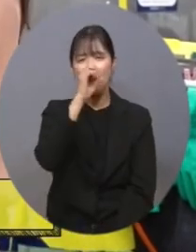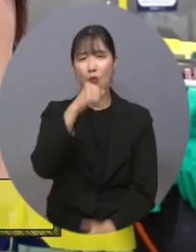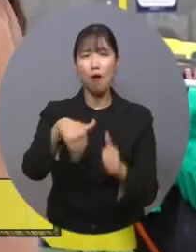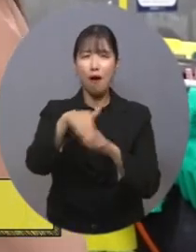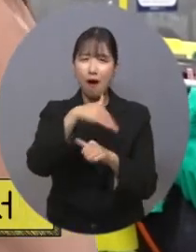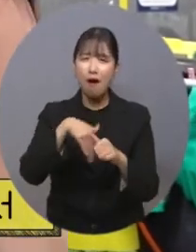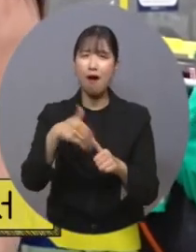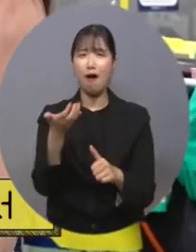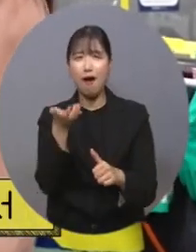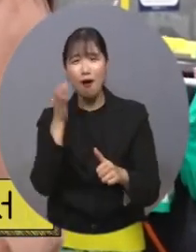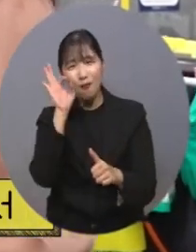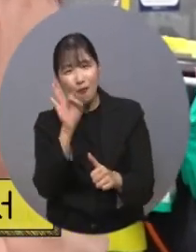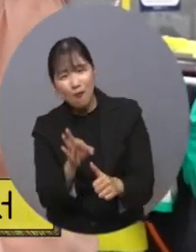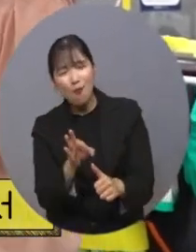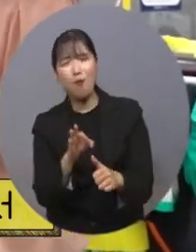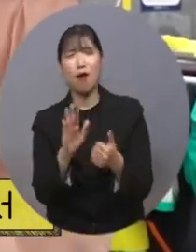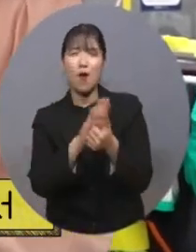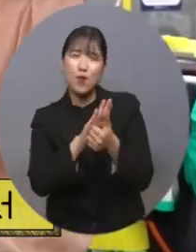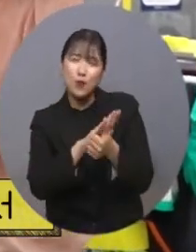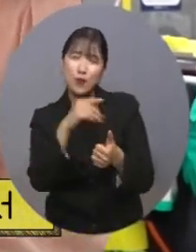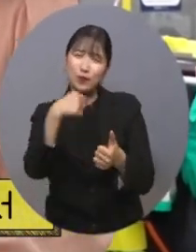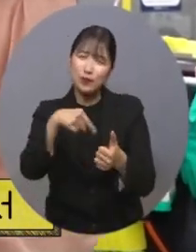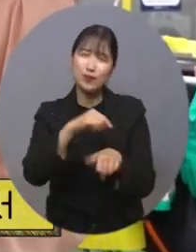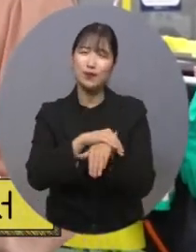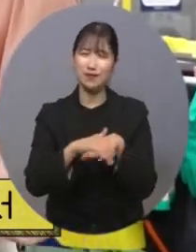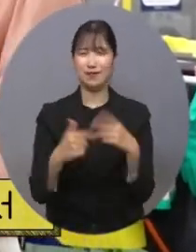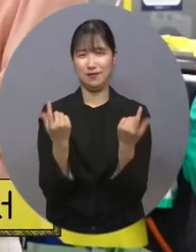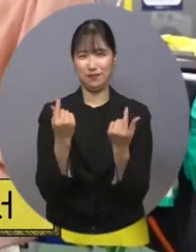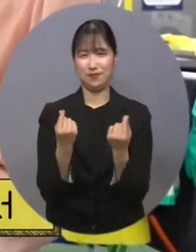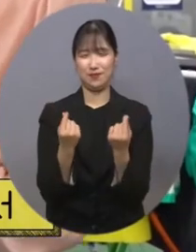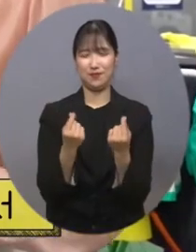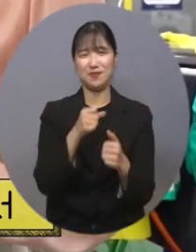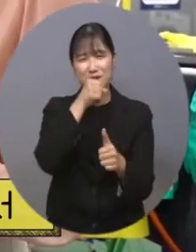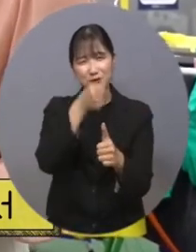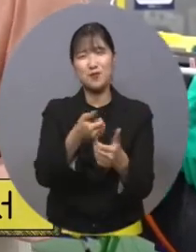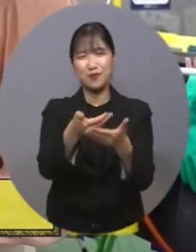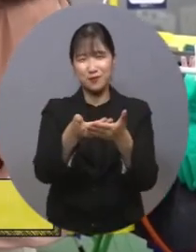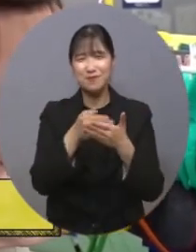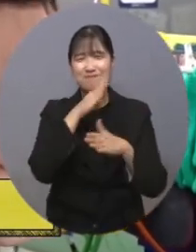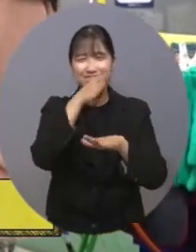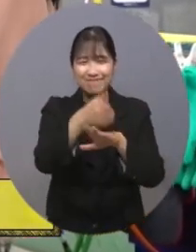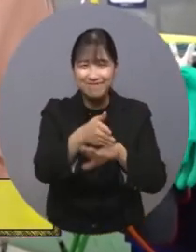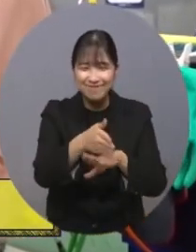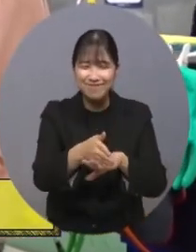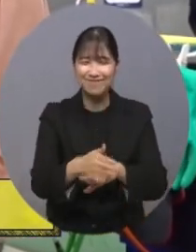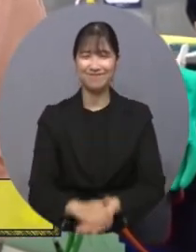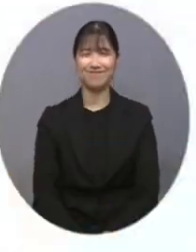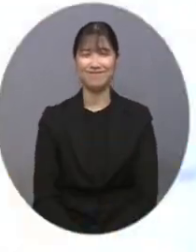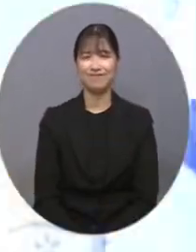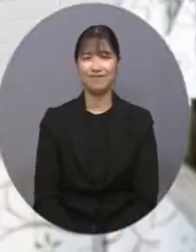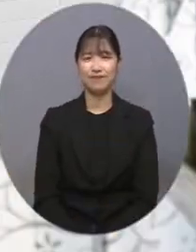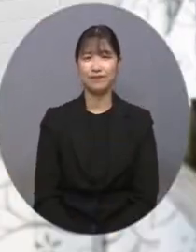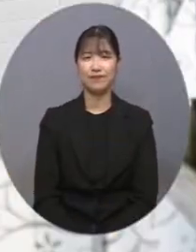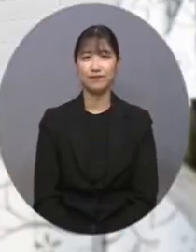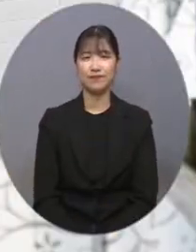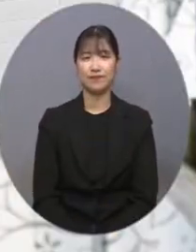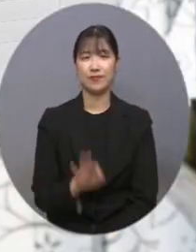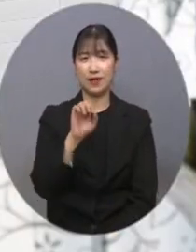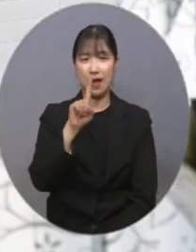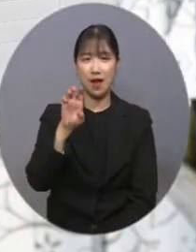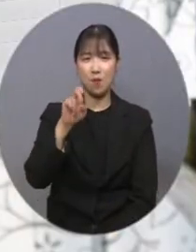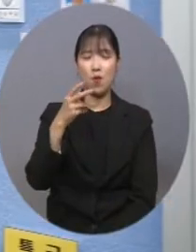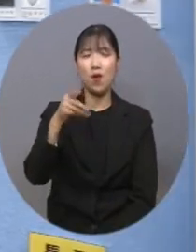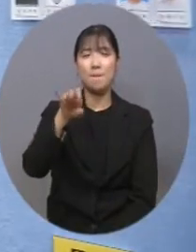너무 친절하게 잘 알려주고 계시더라고요. 네, 이렇게 인터뷰 응해주셔서 정말 감사합니다.